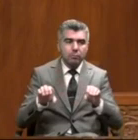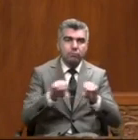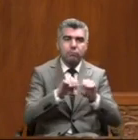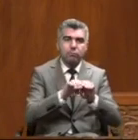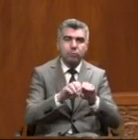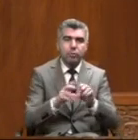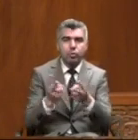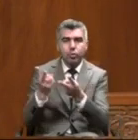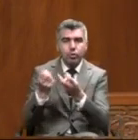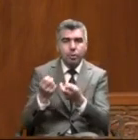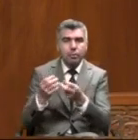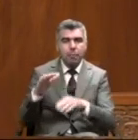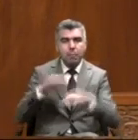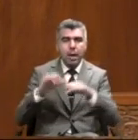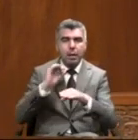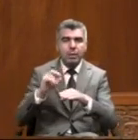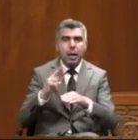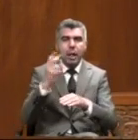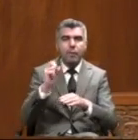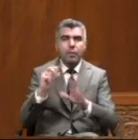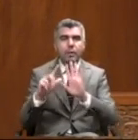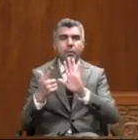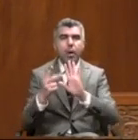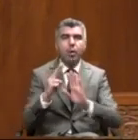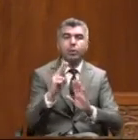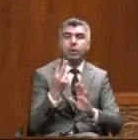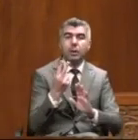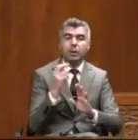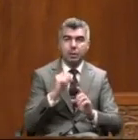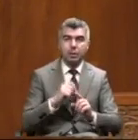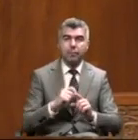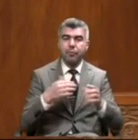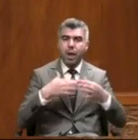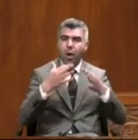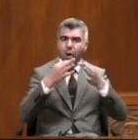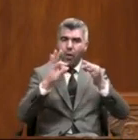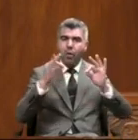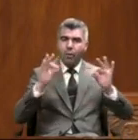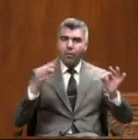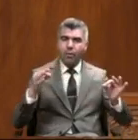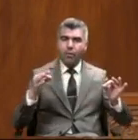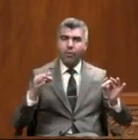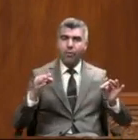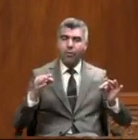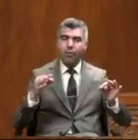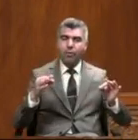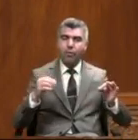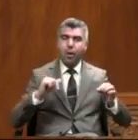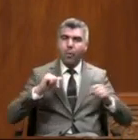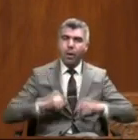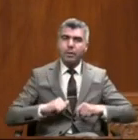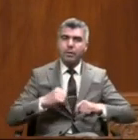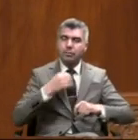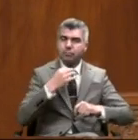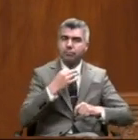التحليه في حدود سنه 2027 لن ادخل في ما تم